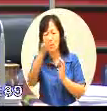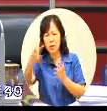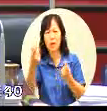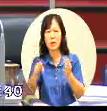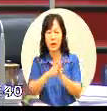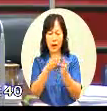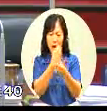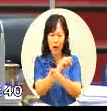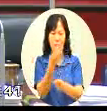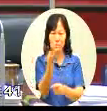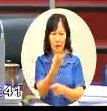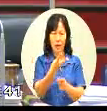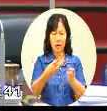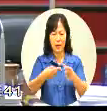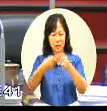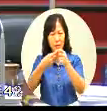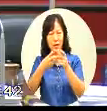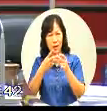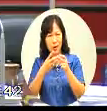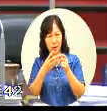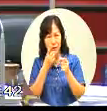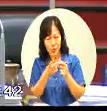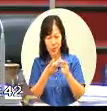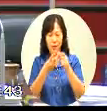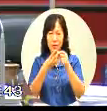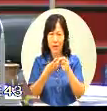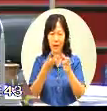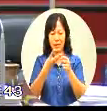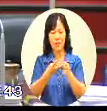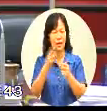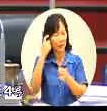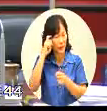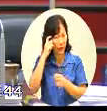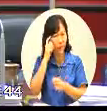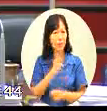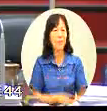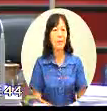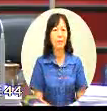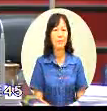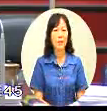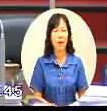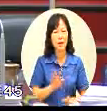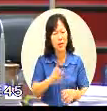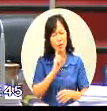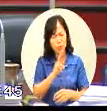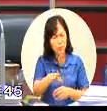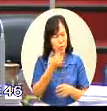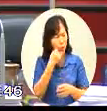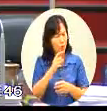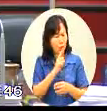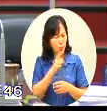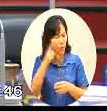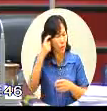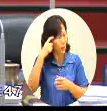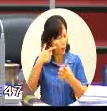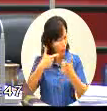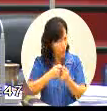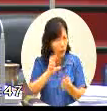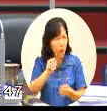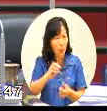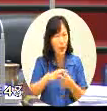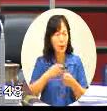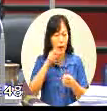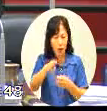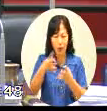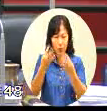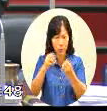科吗？为什么？第三个是什么？ 逻辑 啊，对啊，逻辑啊。你讲话有没有符合逻辑？你要看我数字对不